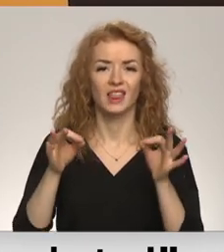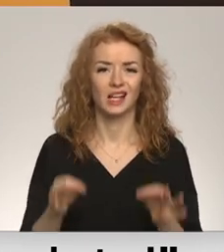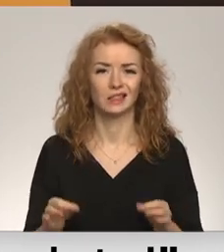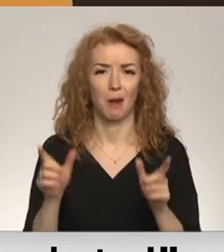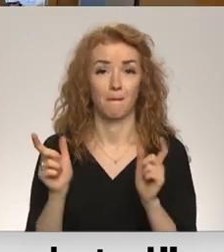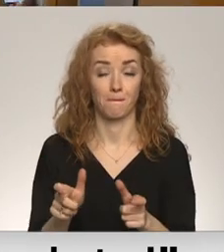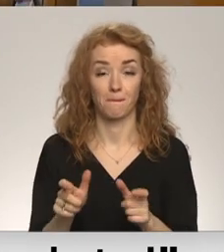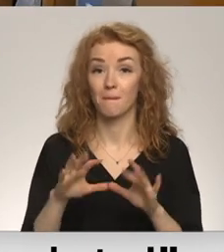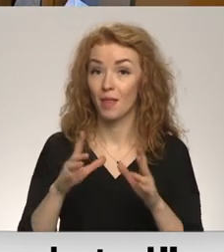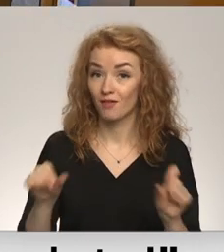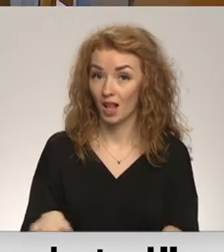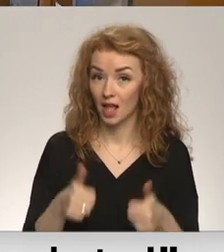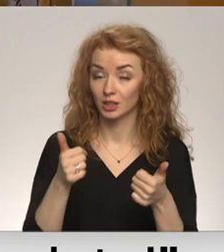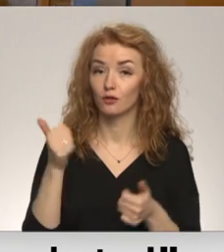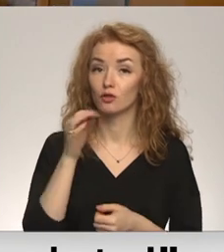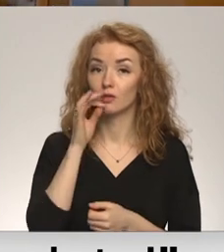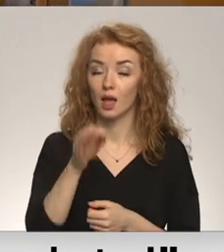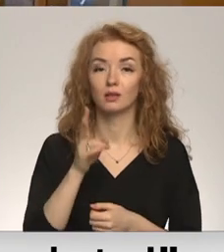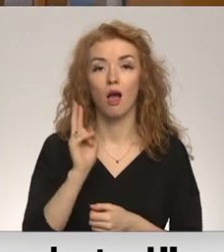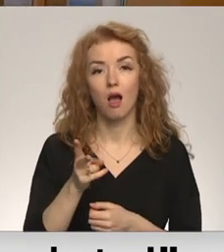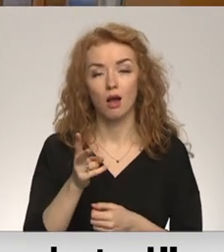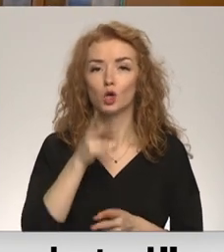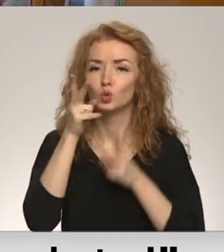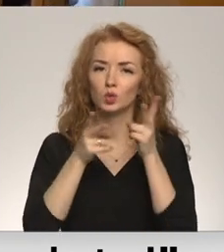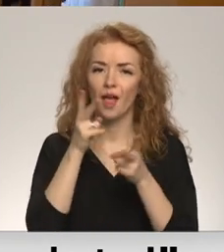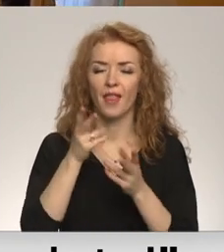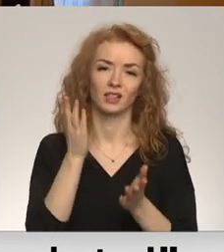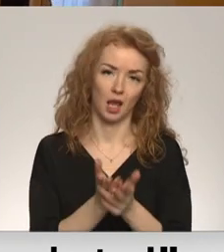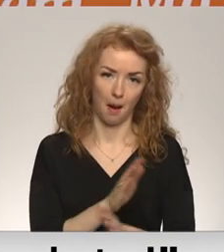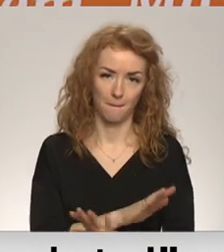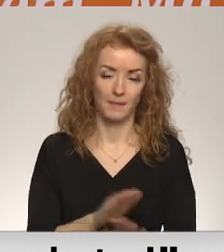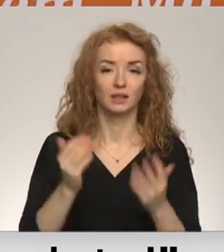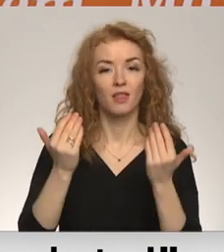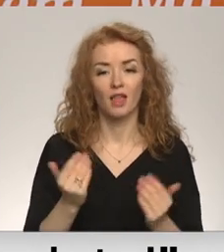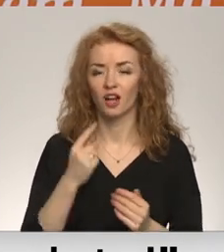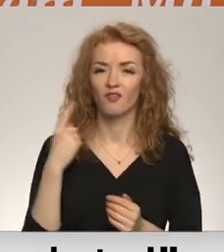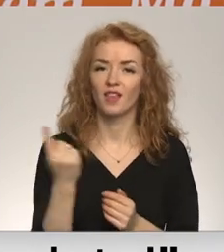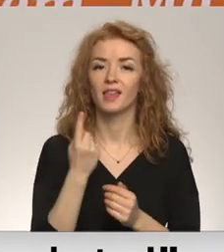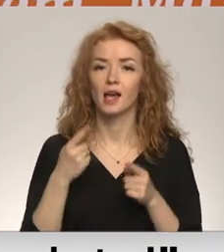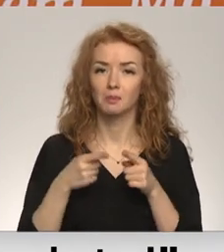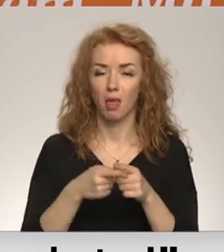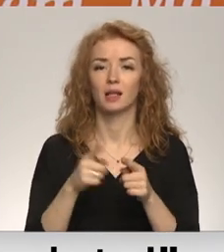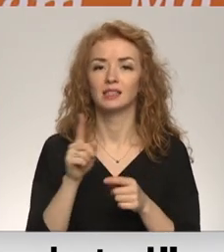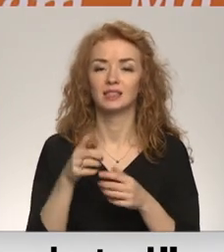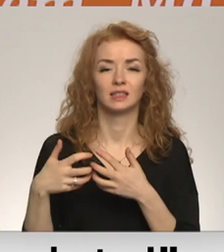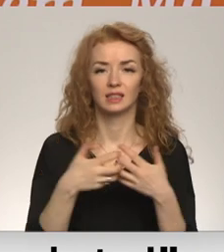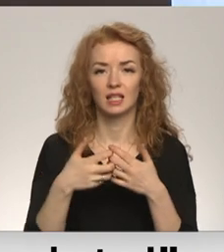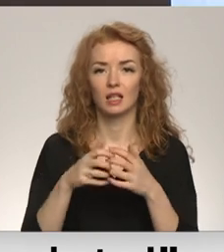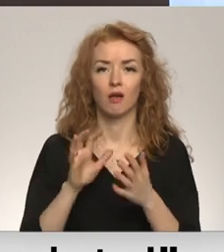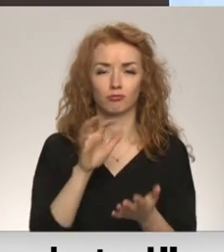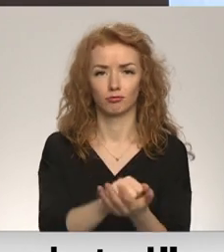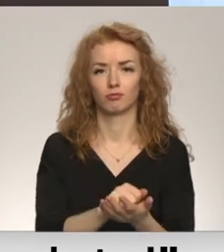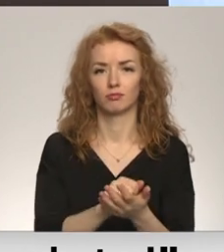taču vienlaikus Gobzems uzsvēra, ka gaušanās laiks esot beidzies. Tagad vienīgais partijas uzdevums esot cīņa par vietām